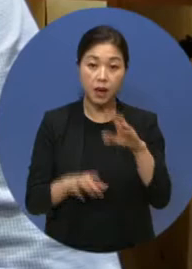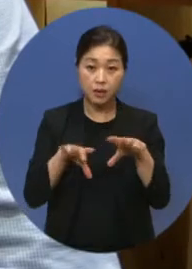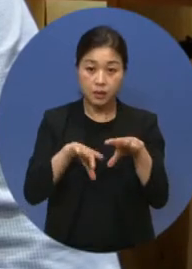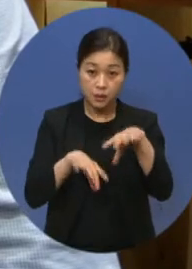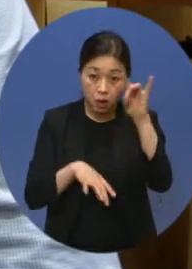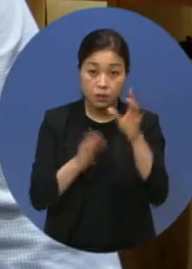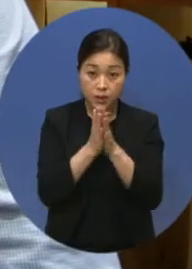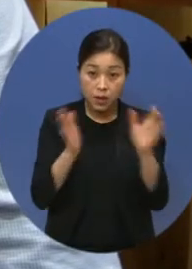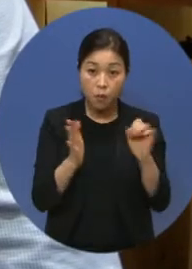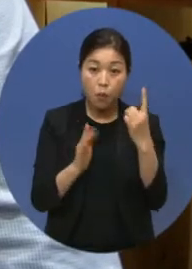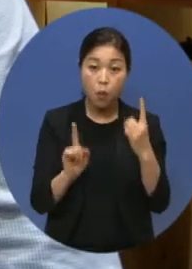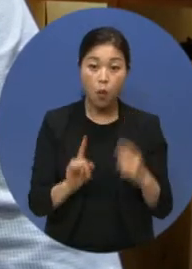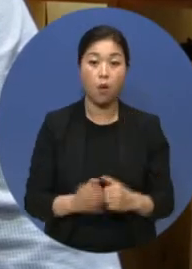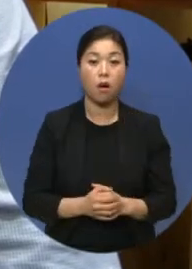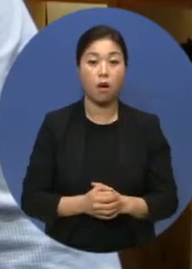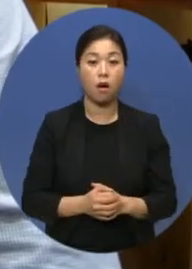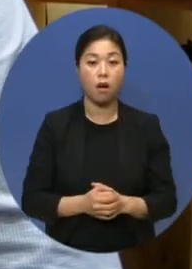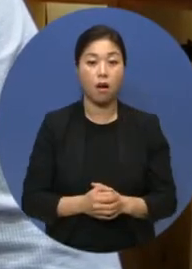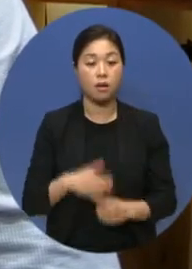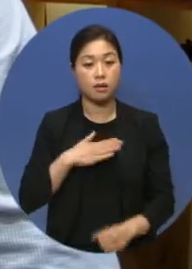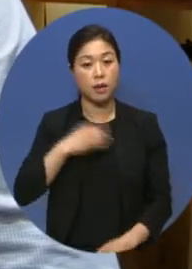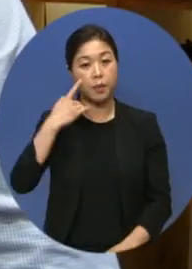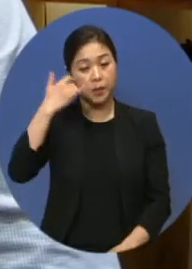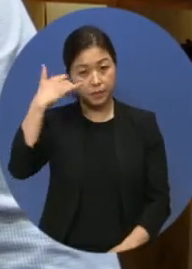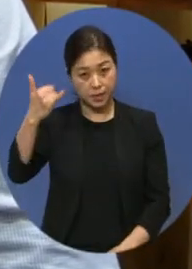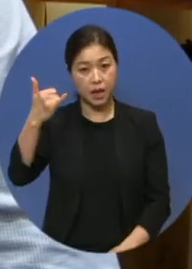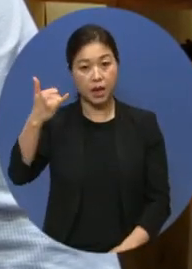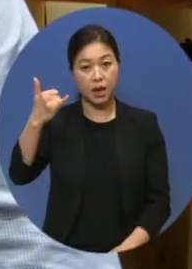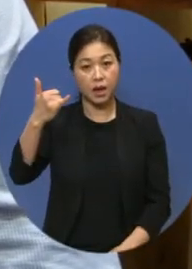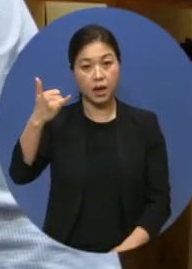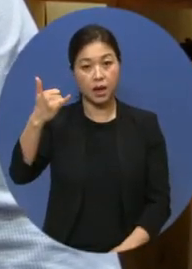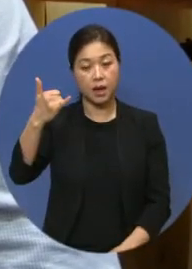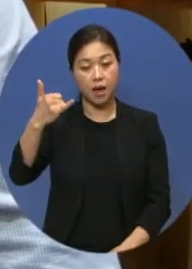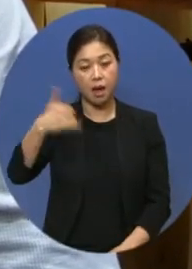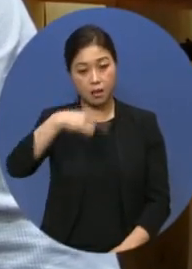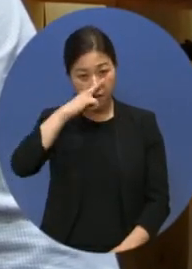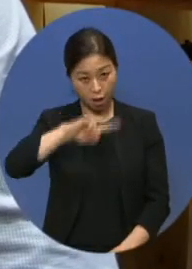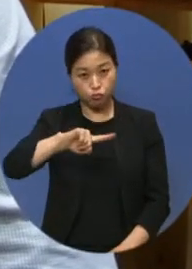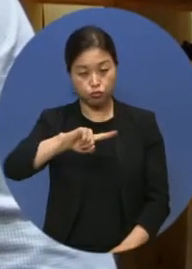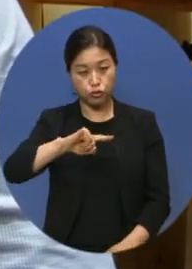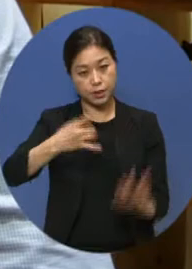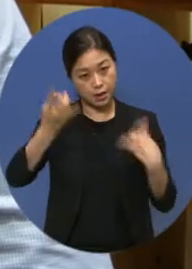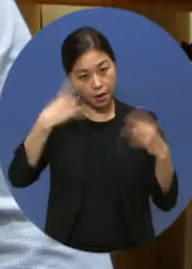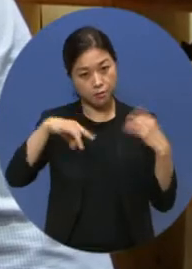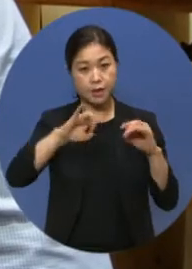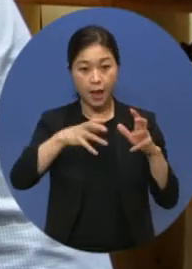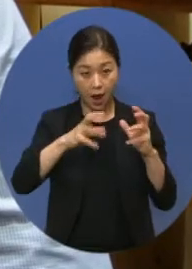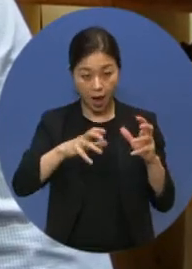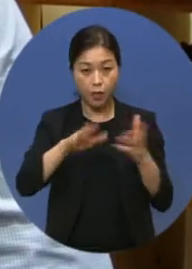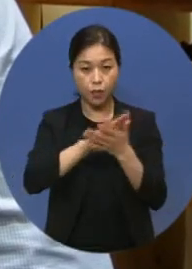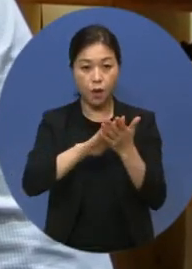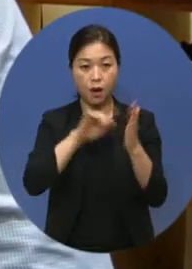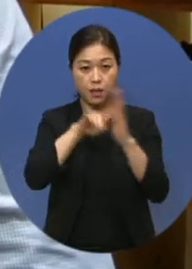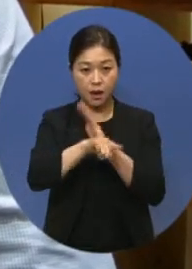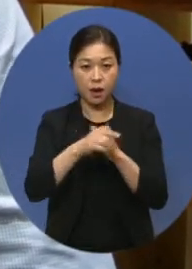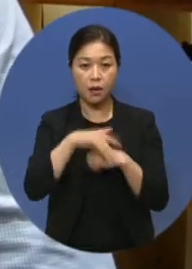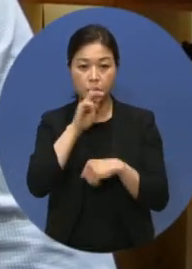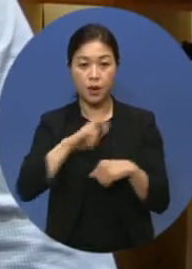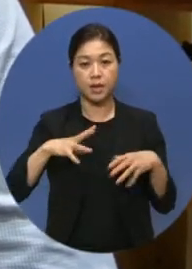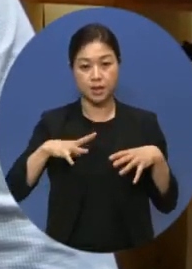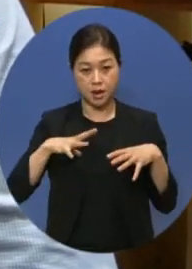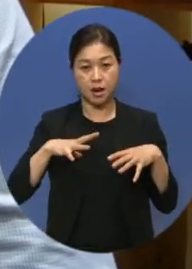저는 어머니 아버지랑 태국에 놀러 갔다가 노래자랑 대회 나갔는데